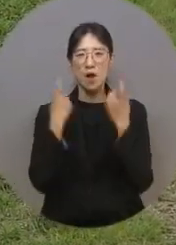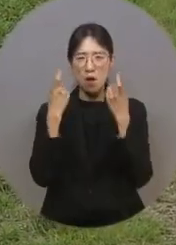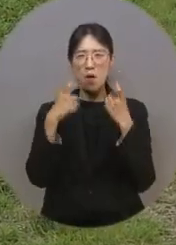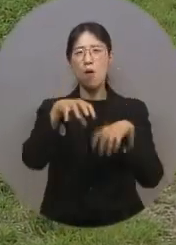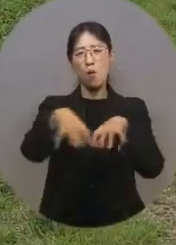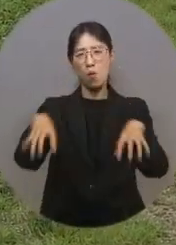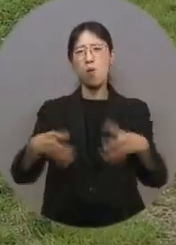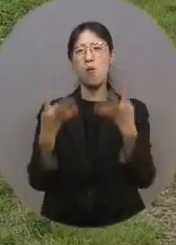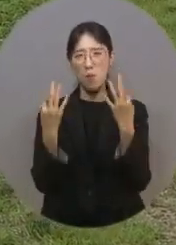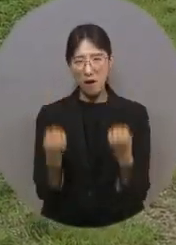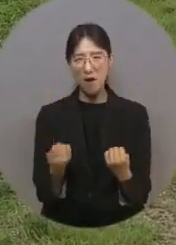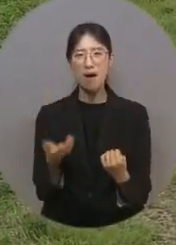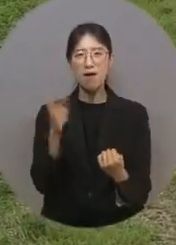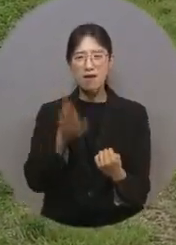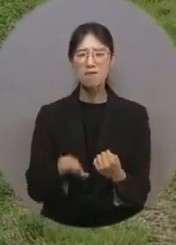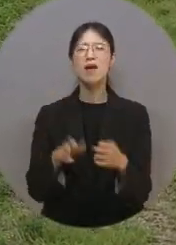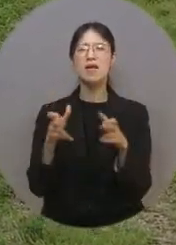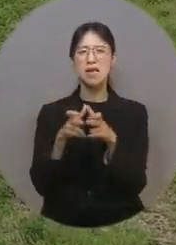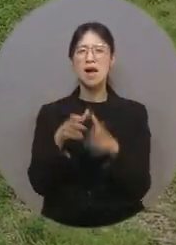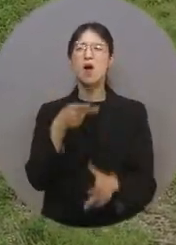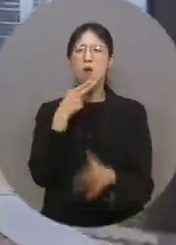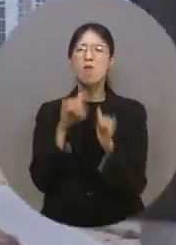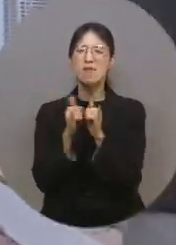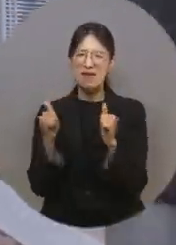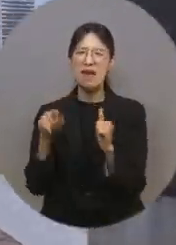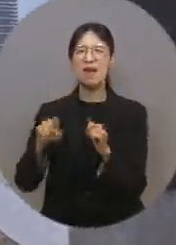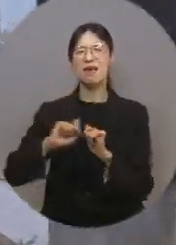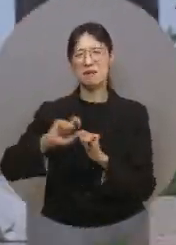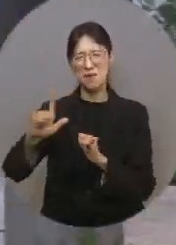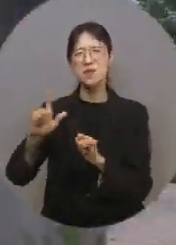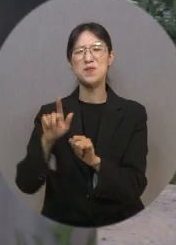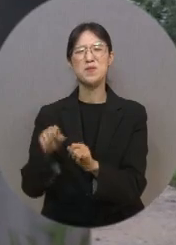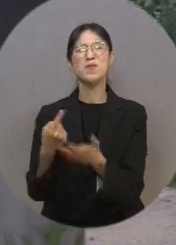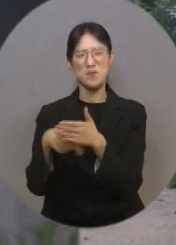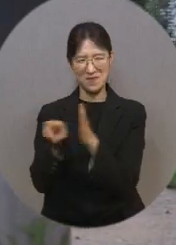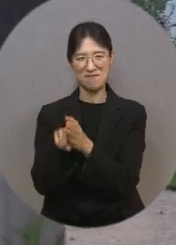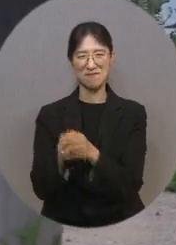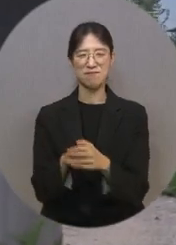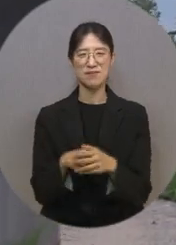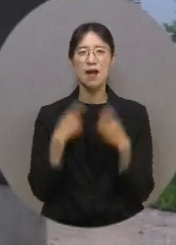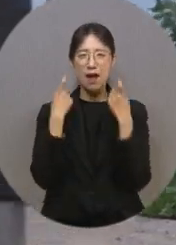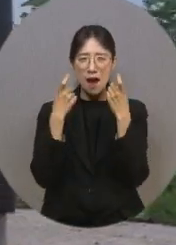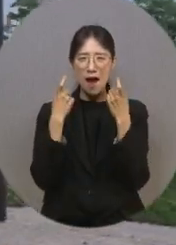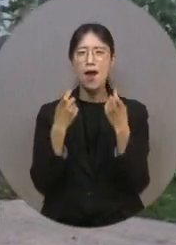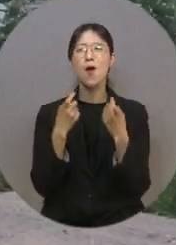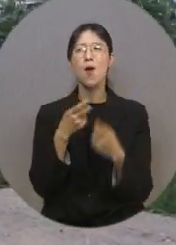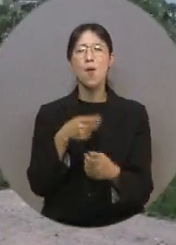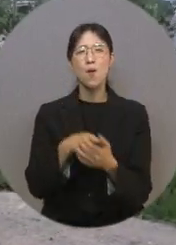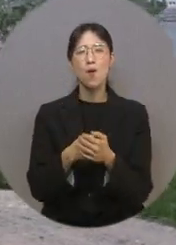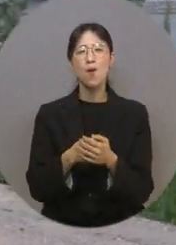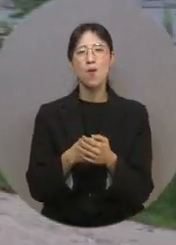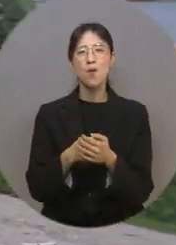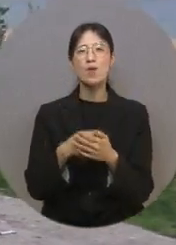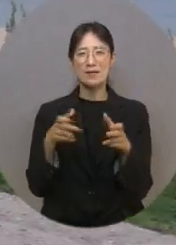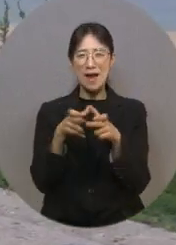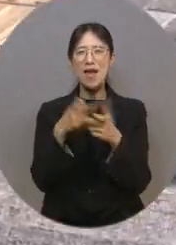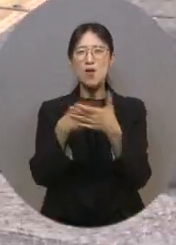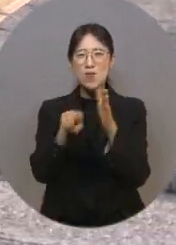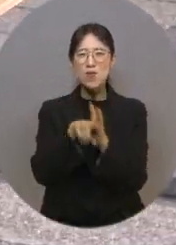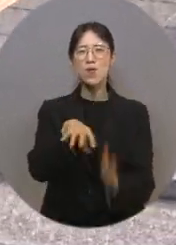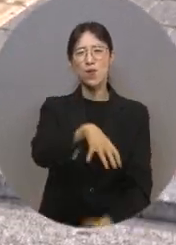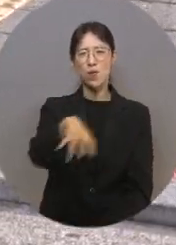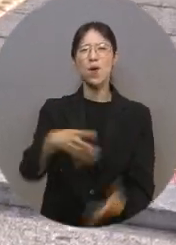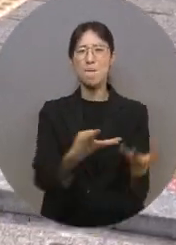관광지가 있으나 대부분 비장애인 대상입니다. 무장애 관광의 환경이 늘어나고 있지만 턱없이